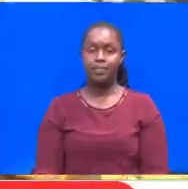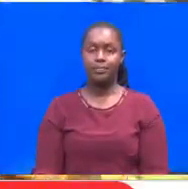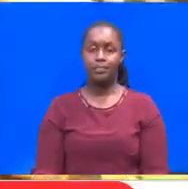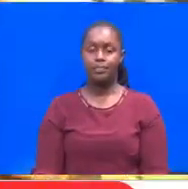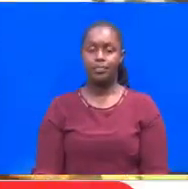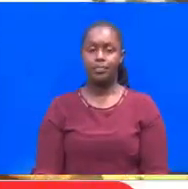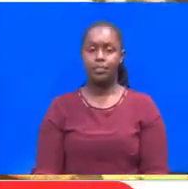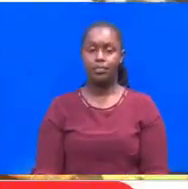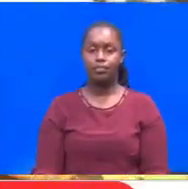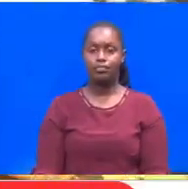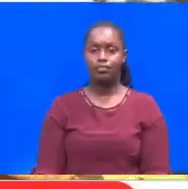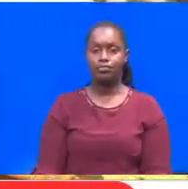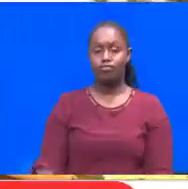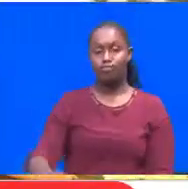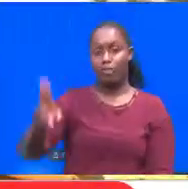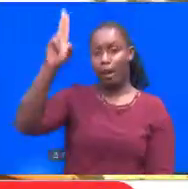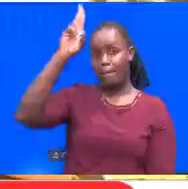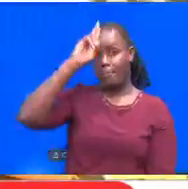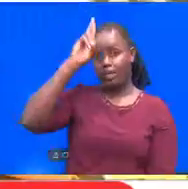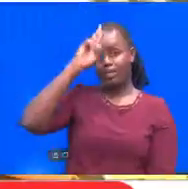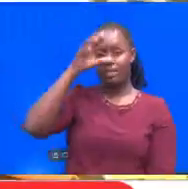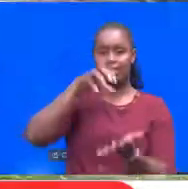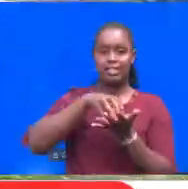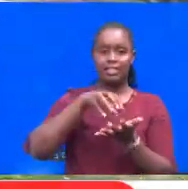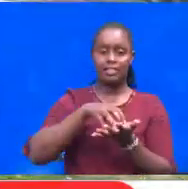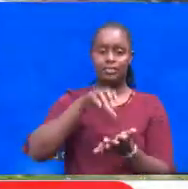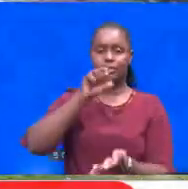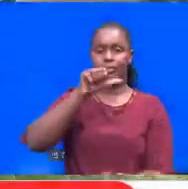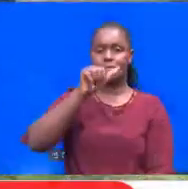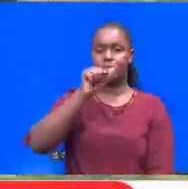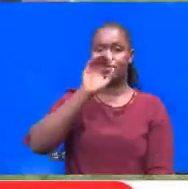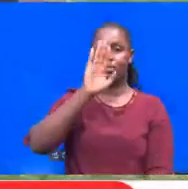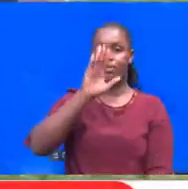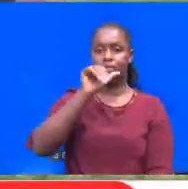Katika kituo cha polisi cha Kilingili kwenye eneo bunge la Sabatia,